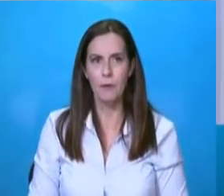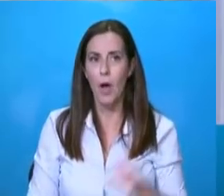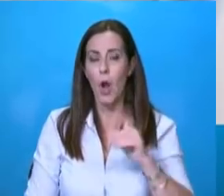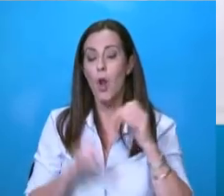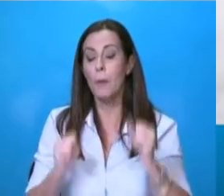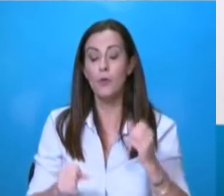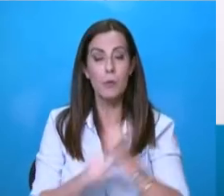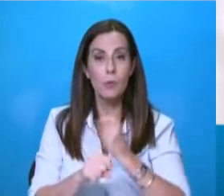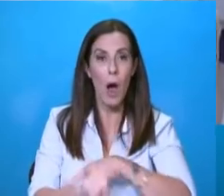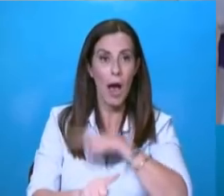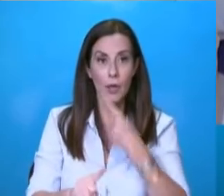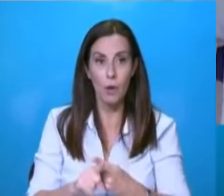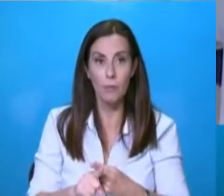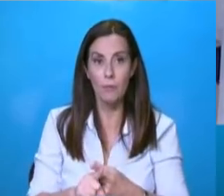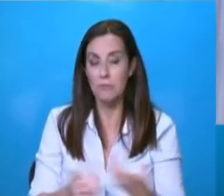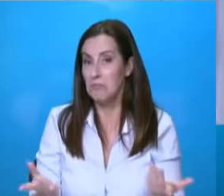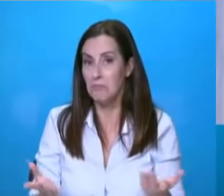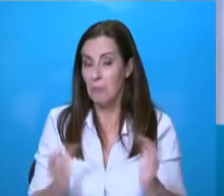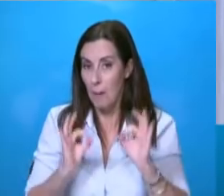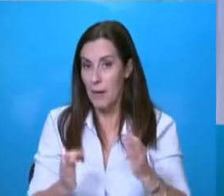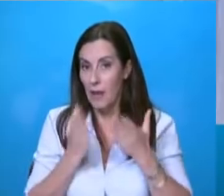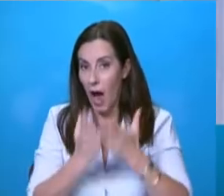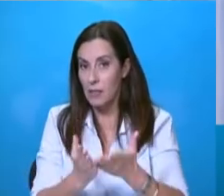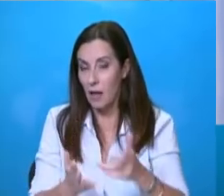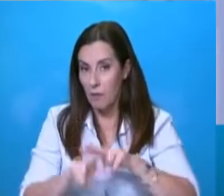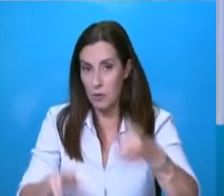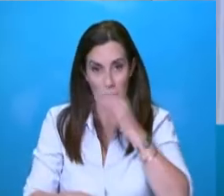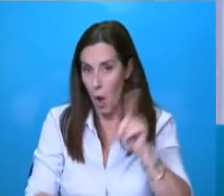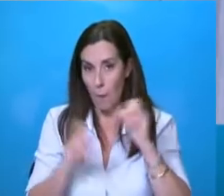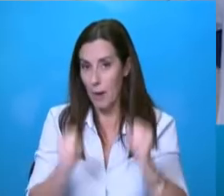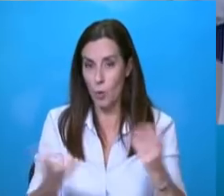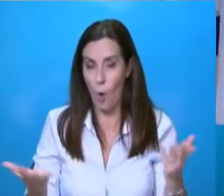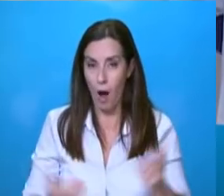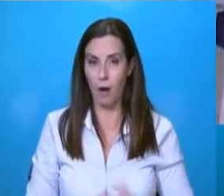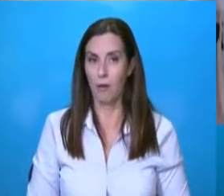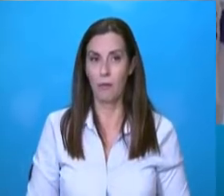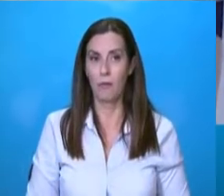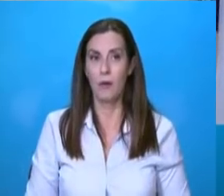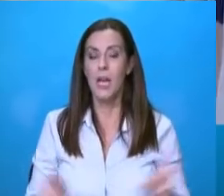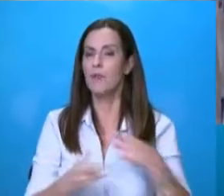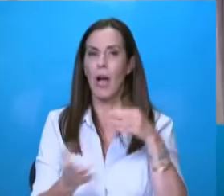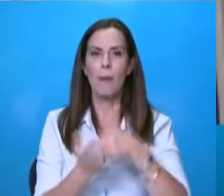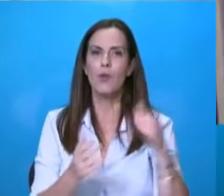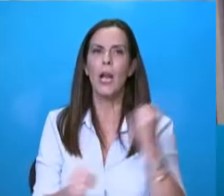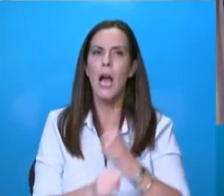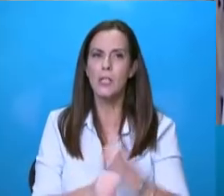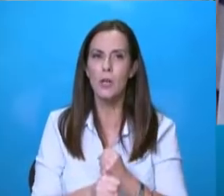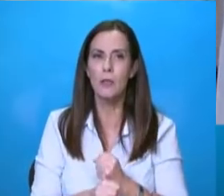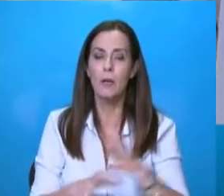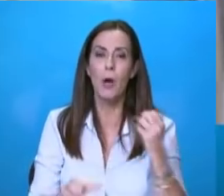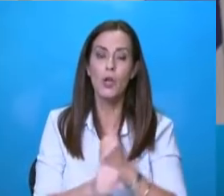בטוח שמה שנעשה עד היום הביא אותנו למקום טוב יותר. ואי אפשר להמשיך לעשות...